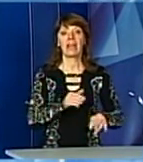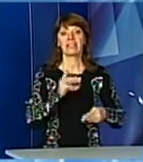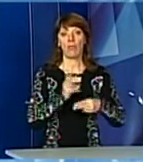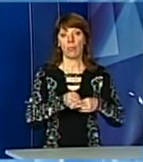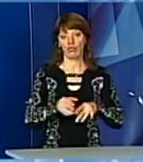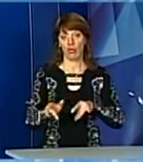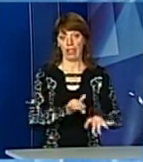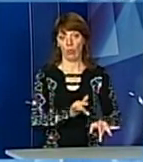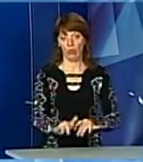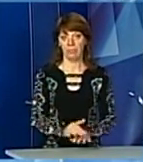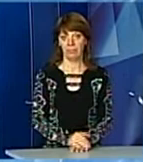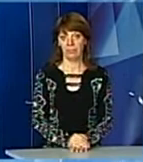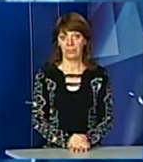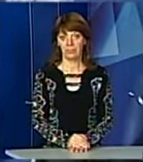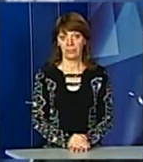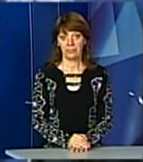заходу.